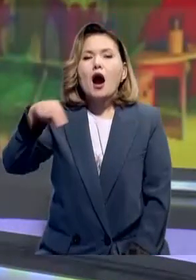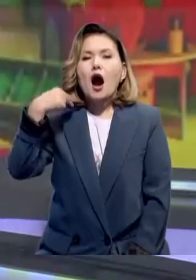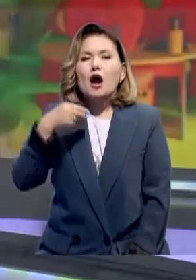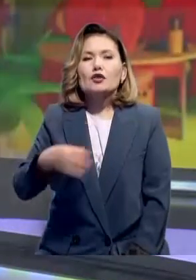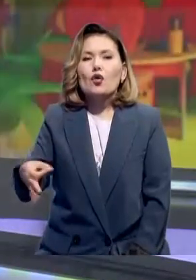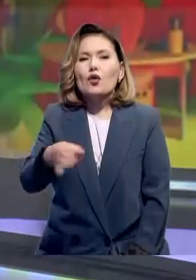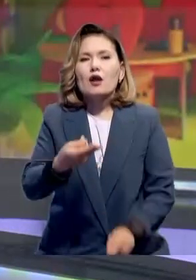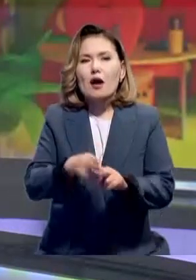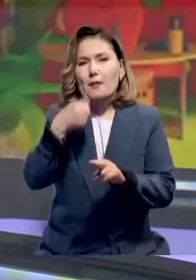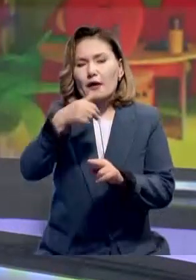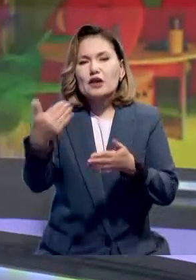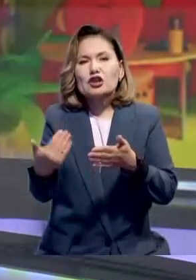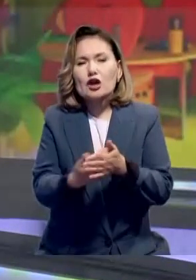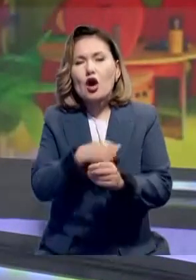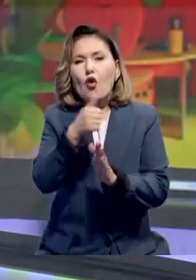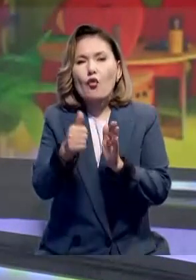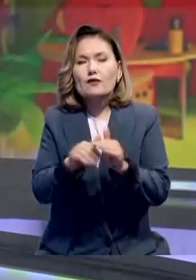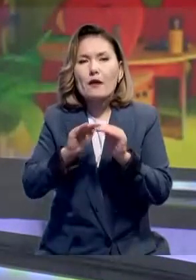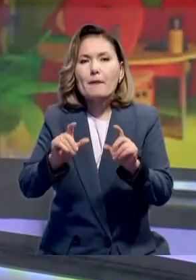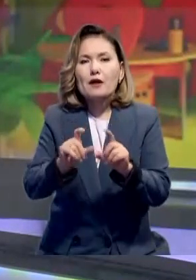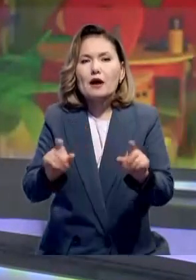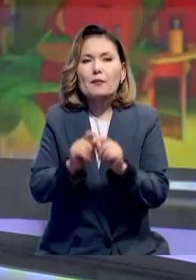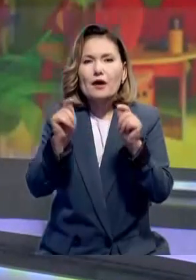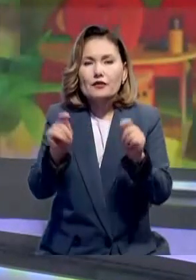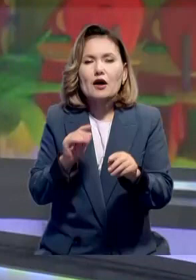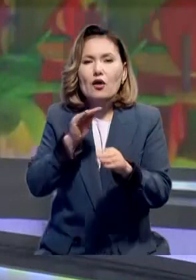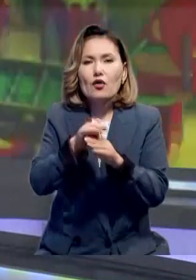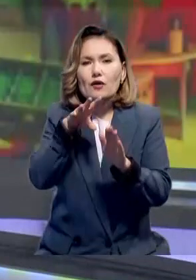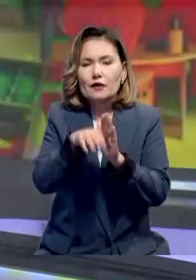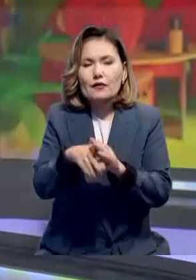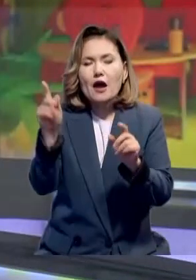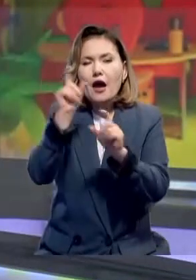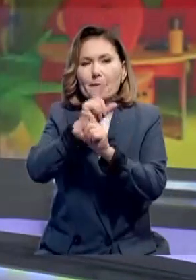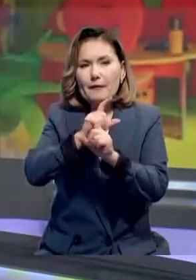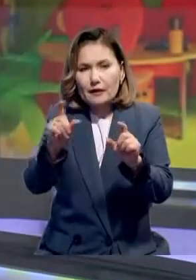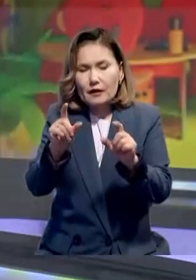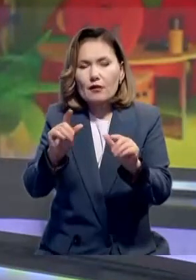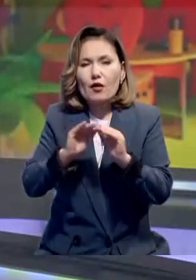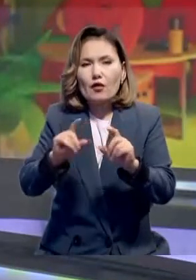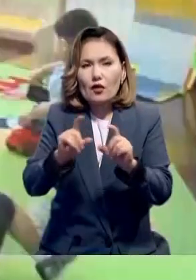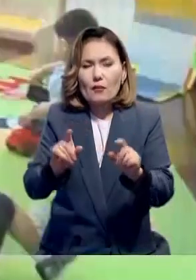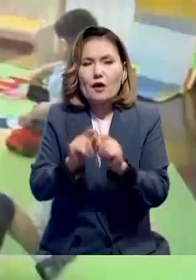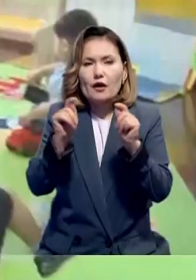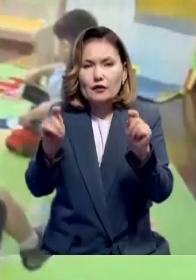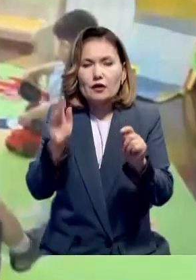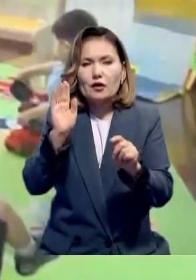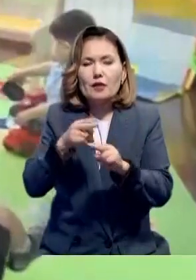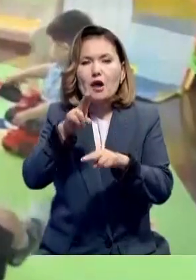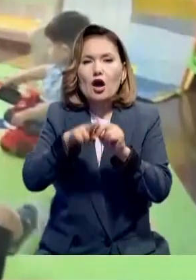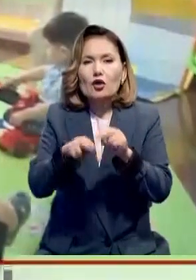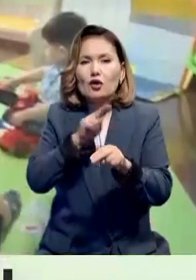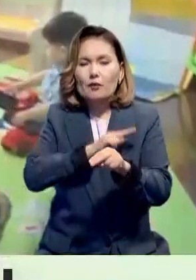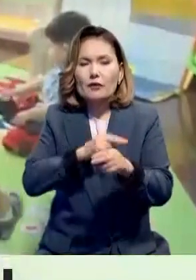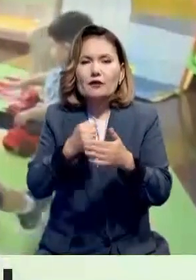Ақтөбе облысында биыл жаңа 16 балабақша ашылды. Оған қоса мектепке дейінгі 10 мекеме салынып жатыр. Құрылыс жұмыстары жыл соңына